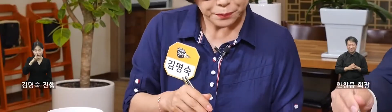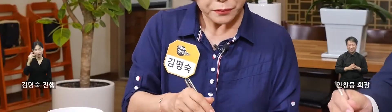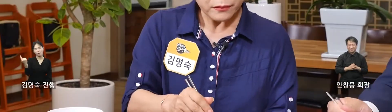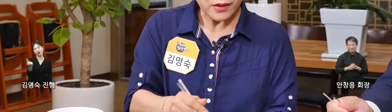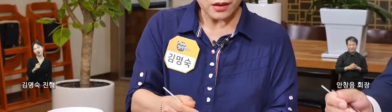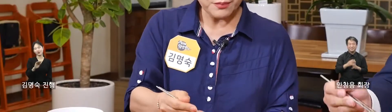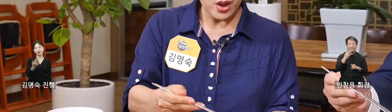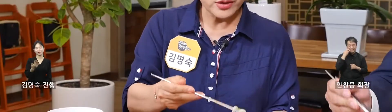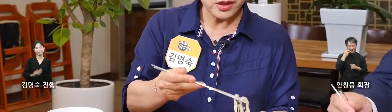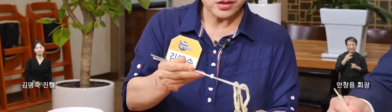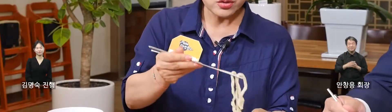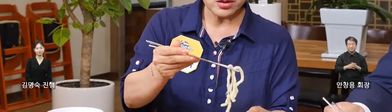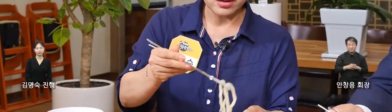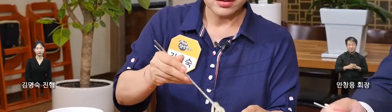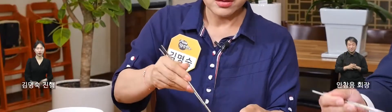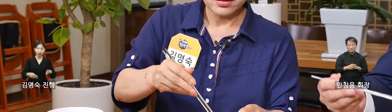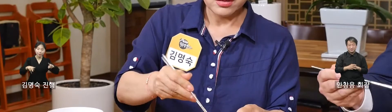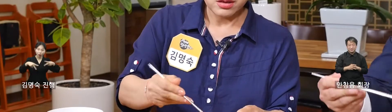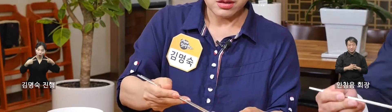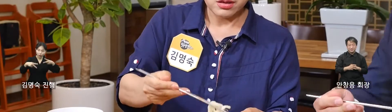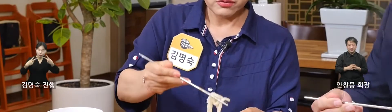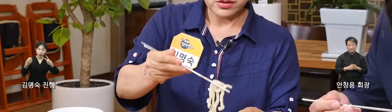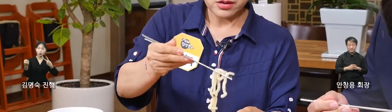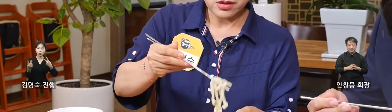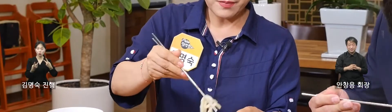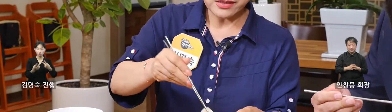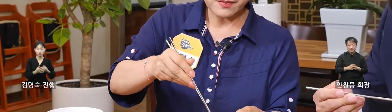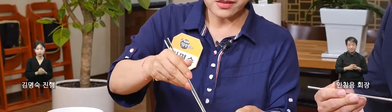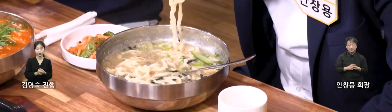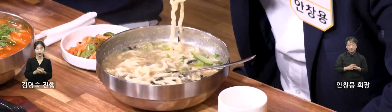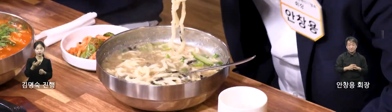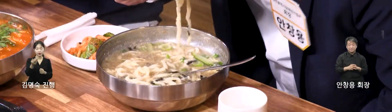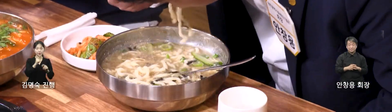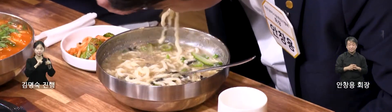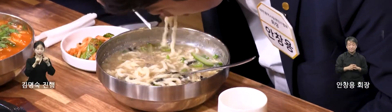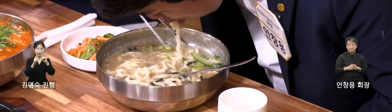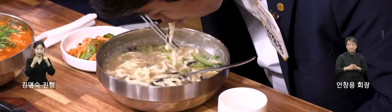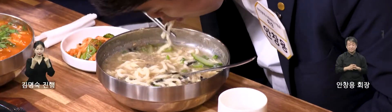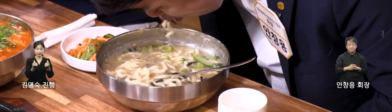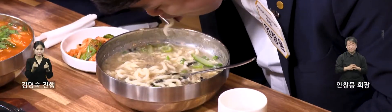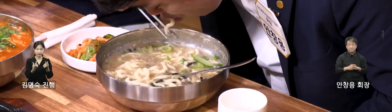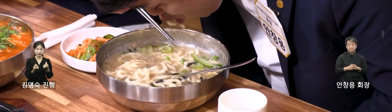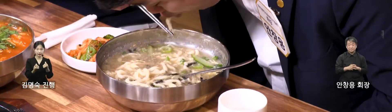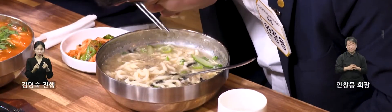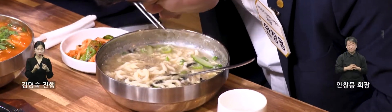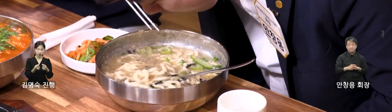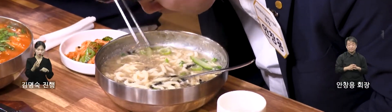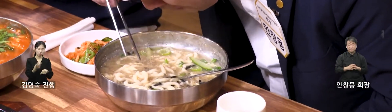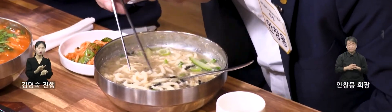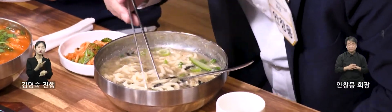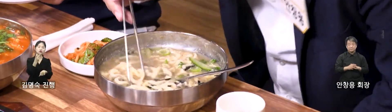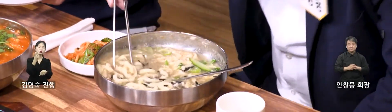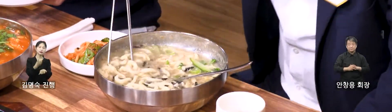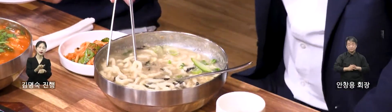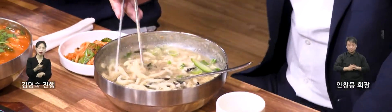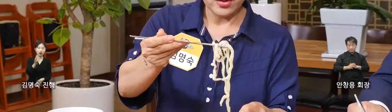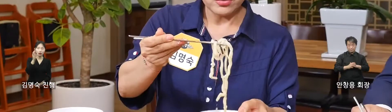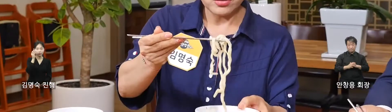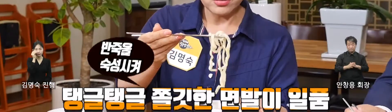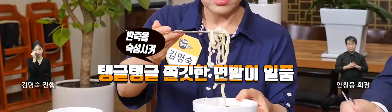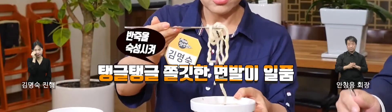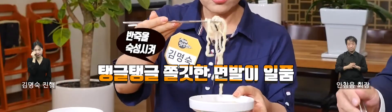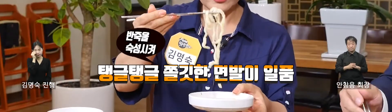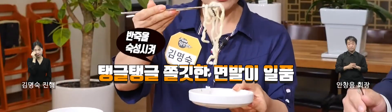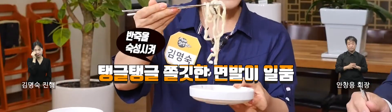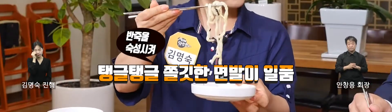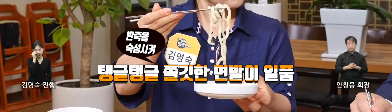돼요. 네. 면이, 그리고 우리 사장님 말씀하신 것처럼 숙성을 시켜요. 12시간.